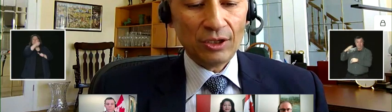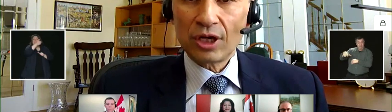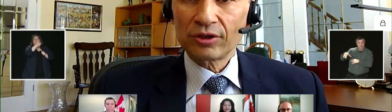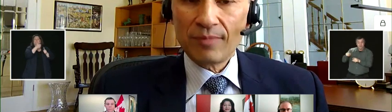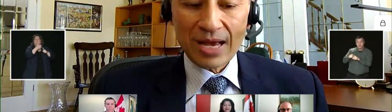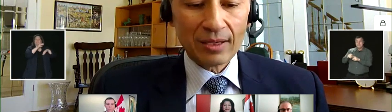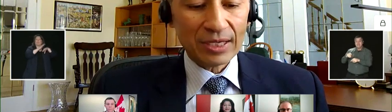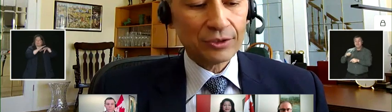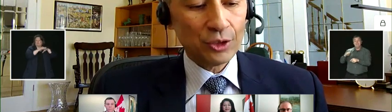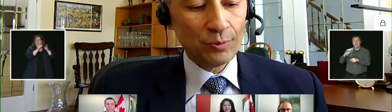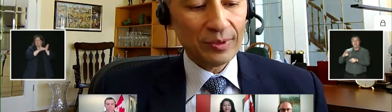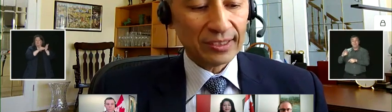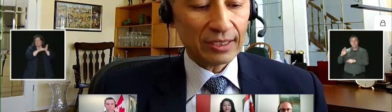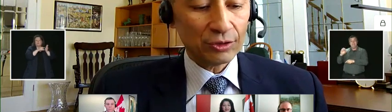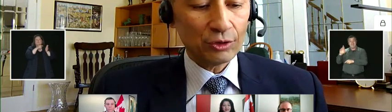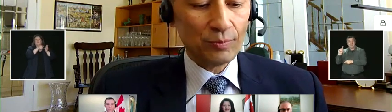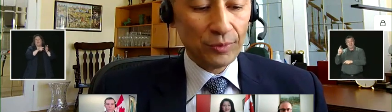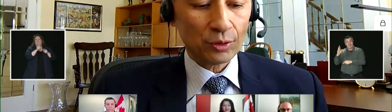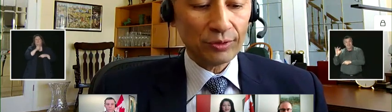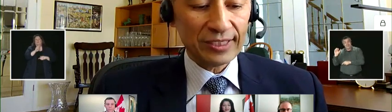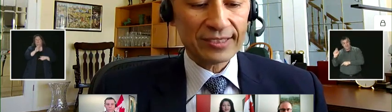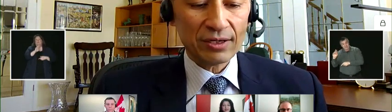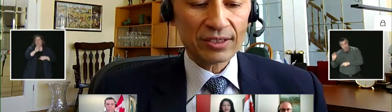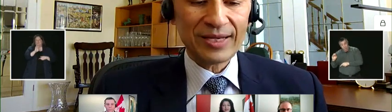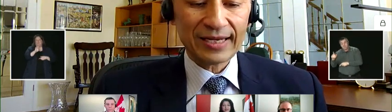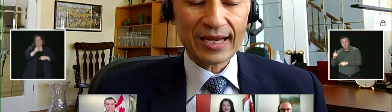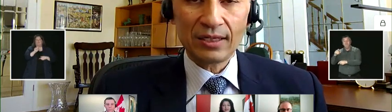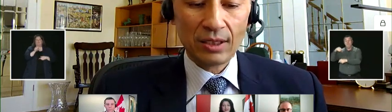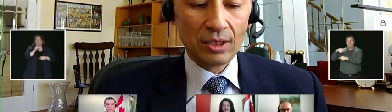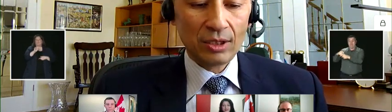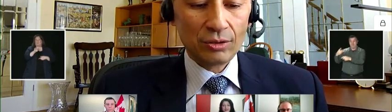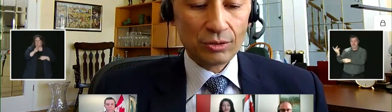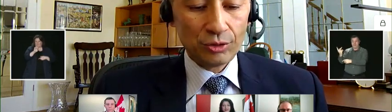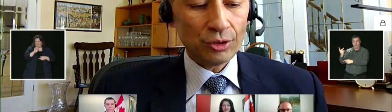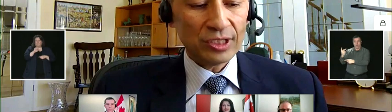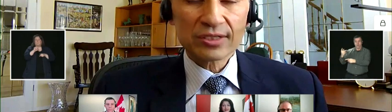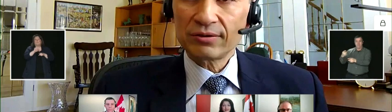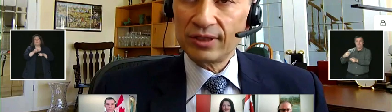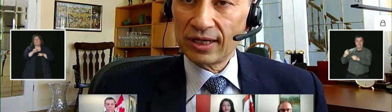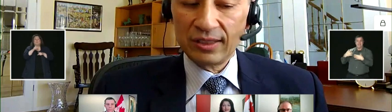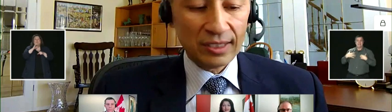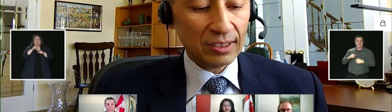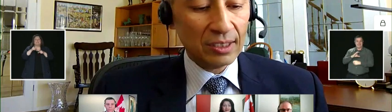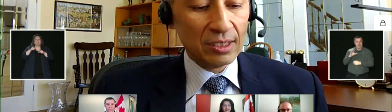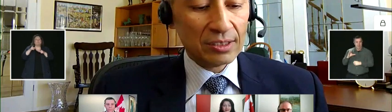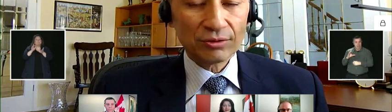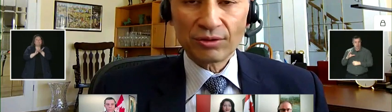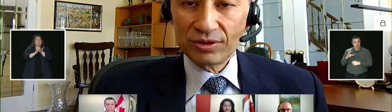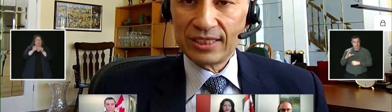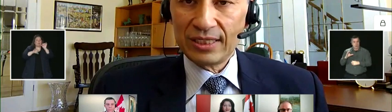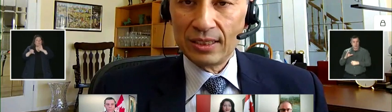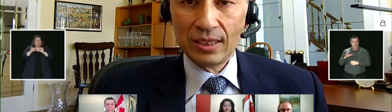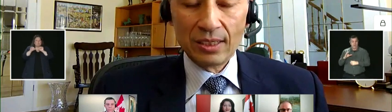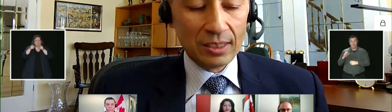et le Dr. Marc Berthiaume, directeur du Bureau des sciences médicales, tous deux de Santé Canada,